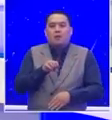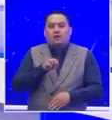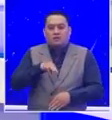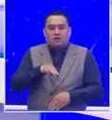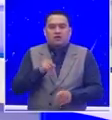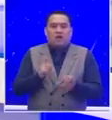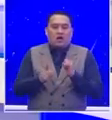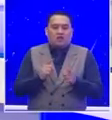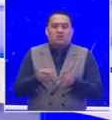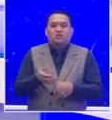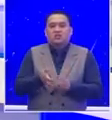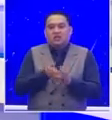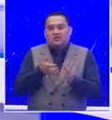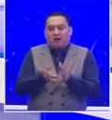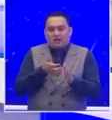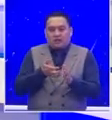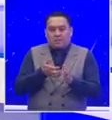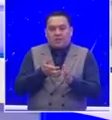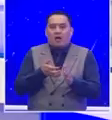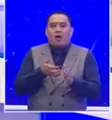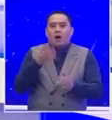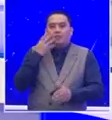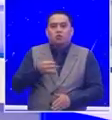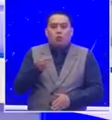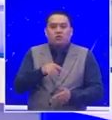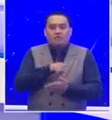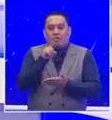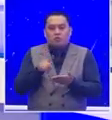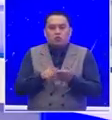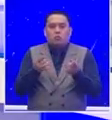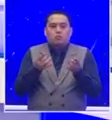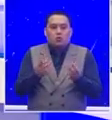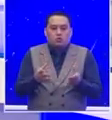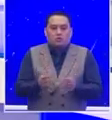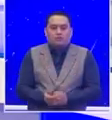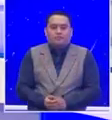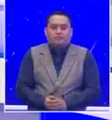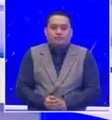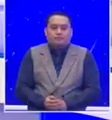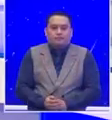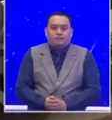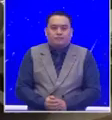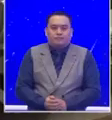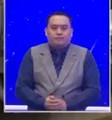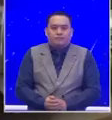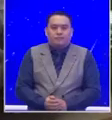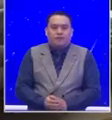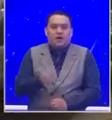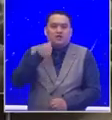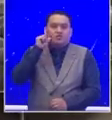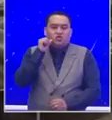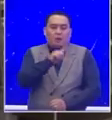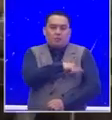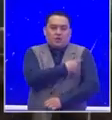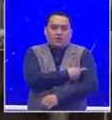сложился настоящий их дефицит. В Алматинской области этот вопрос решен просто. Подробности в сюжете. Еще вчера